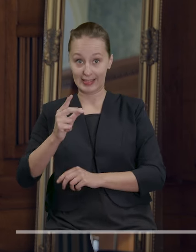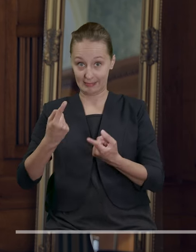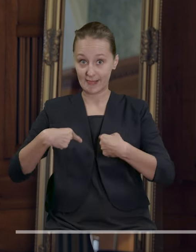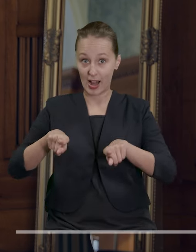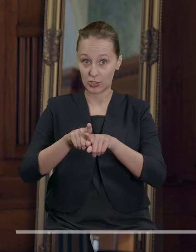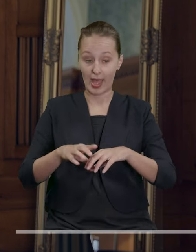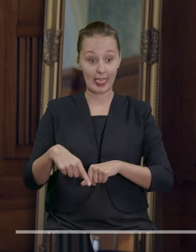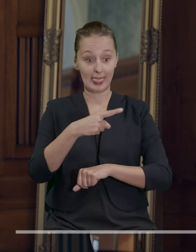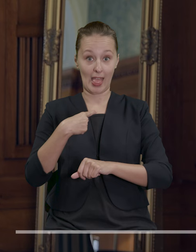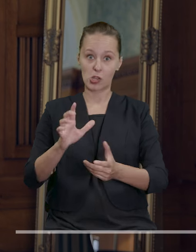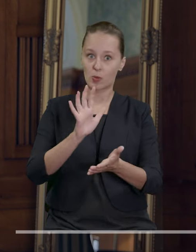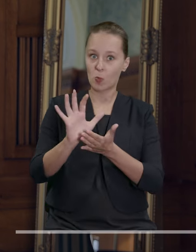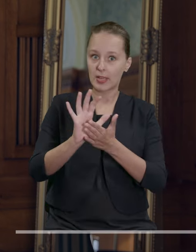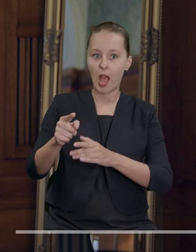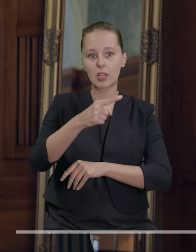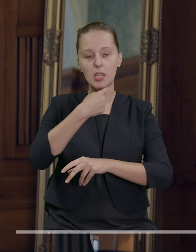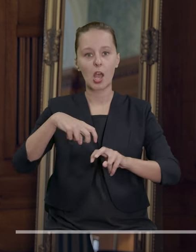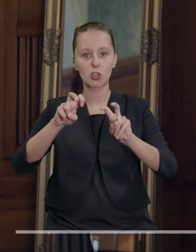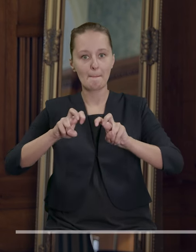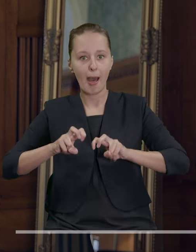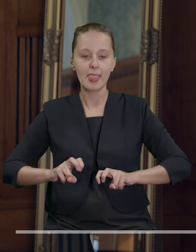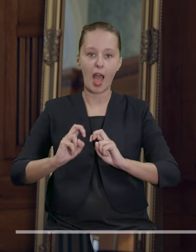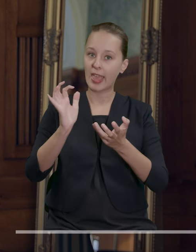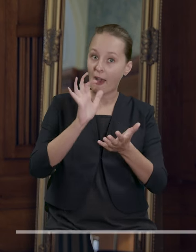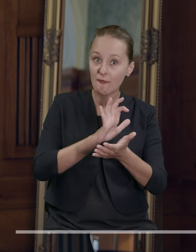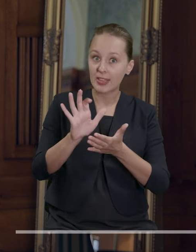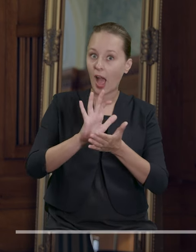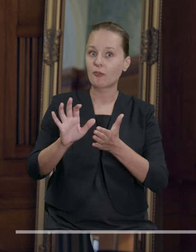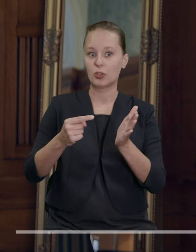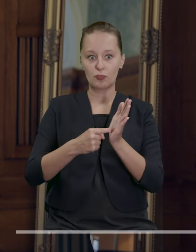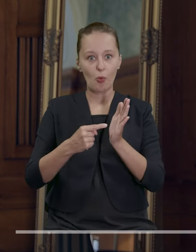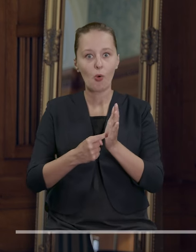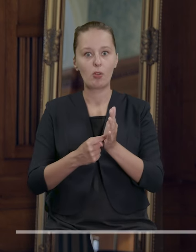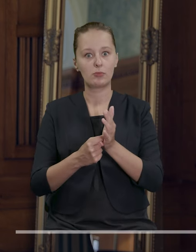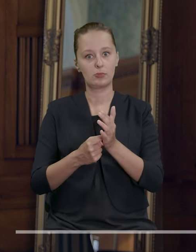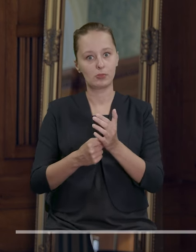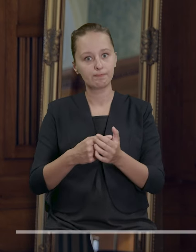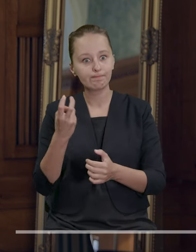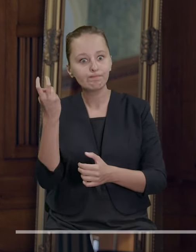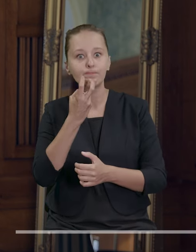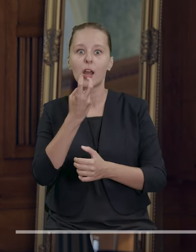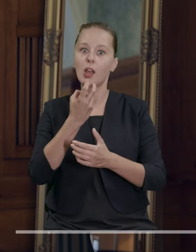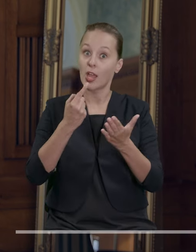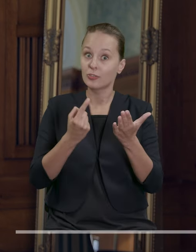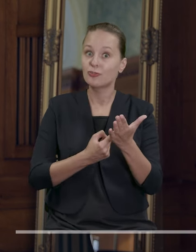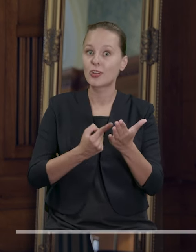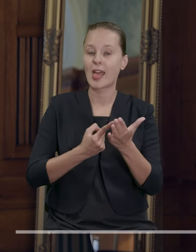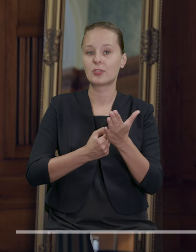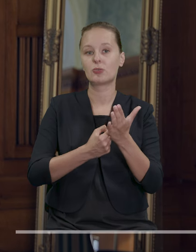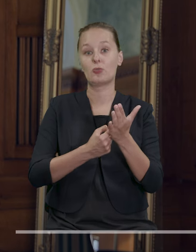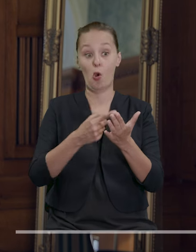Nasze publikacje, nasze badania, nasze wydawnictwa są coraz chętniej, coraz